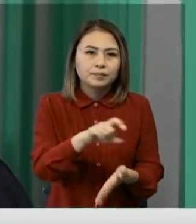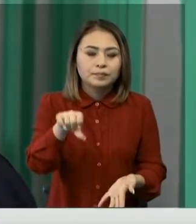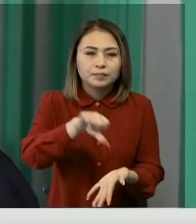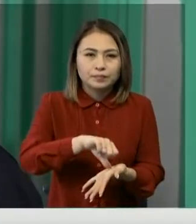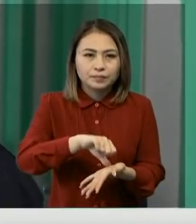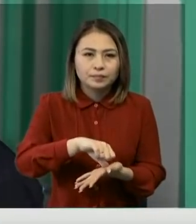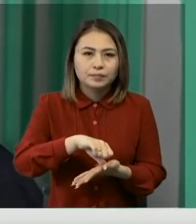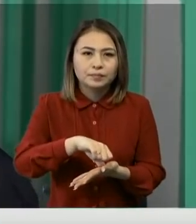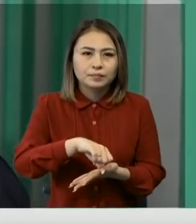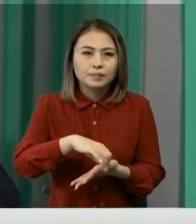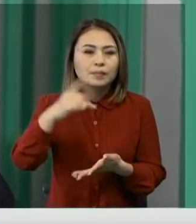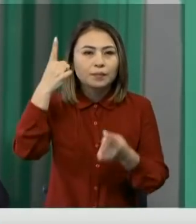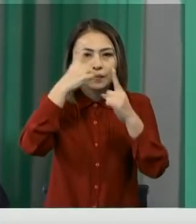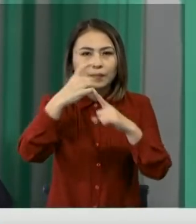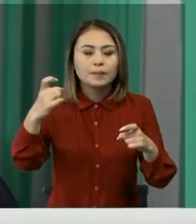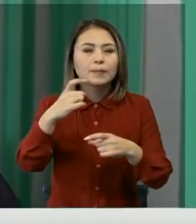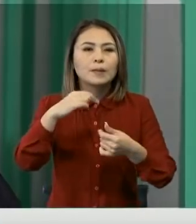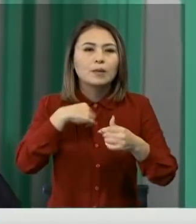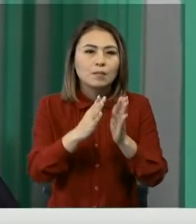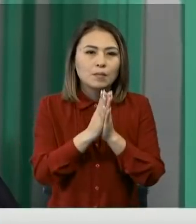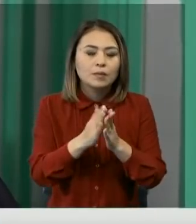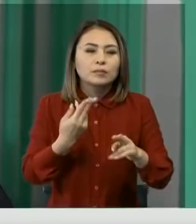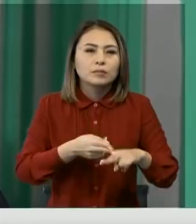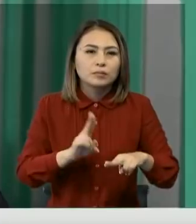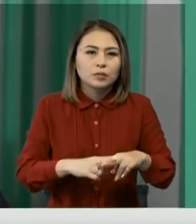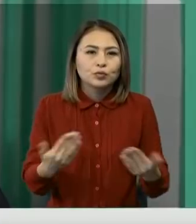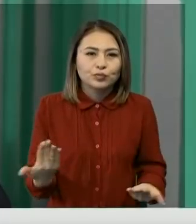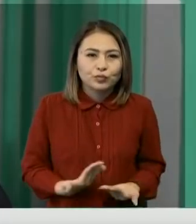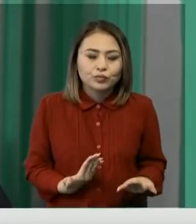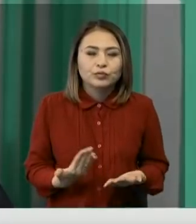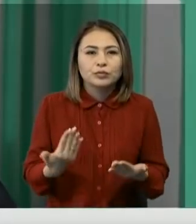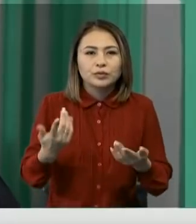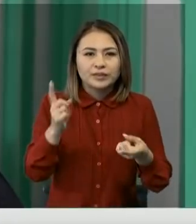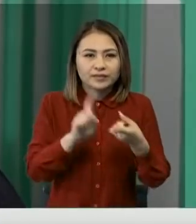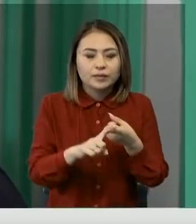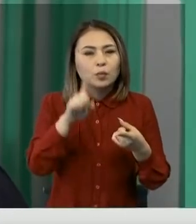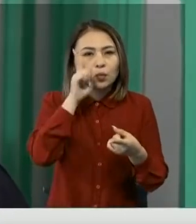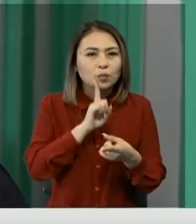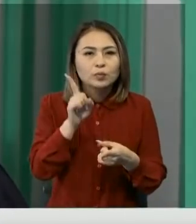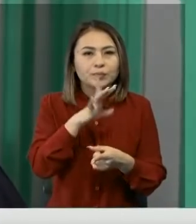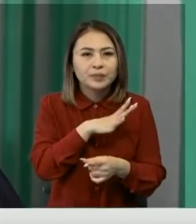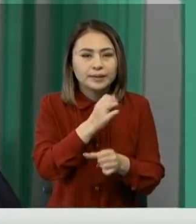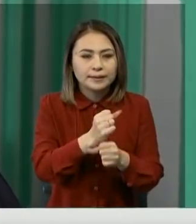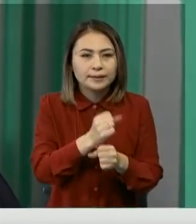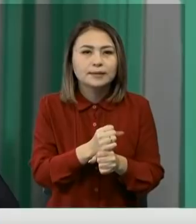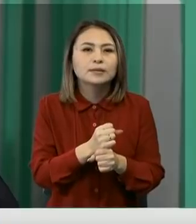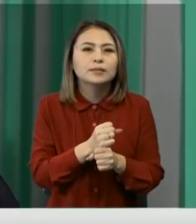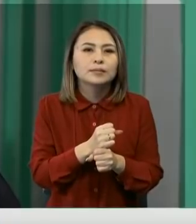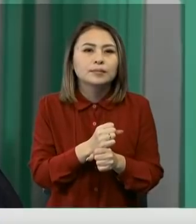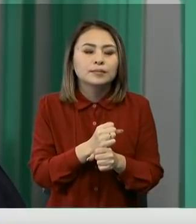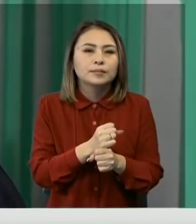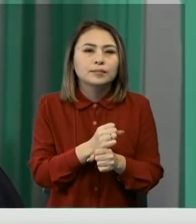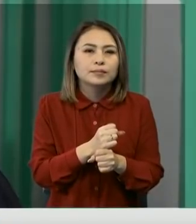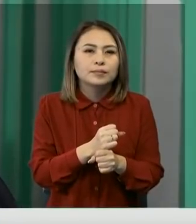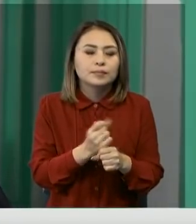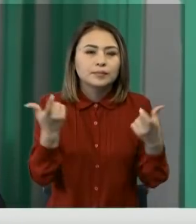мекемеге ескертпе ретінде сұрайтынымыз тұрғындарға қатысты ыңғайлық болу үшін әрине бірінші кезекте